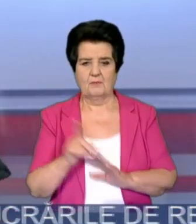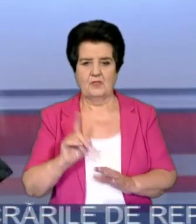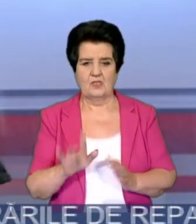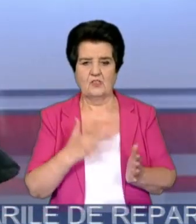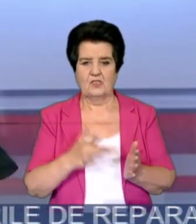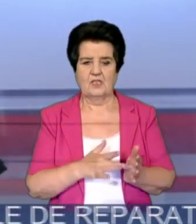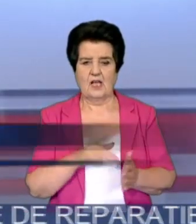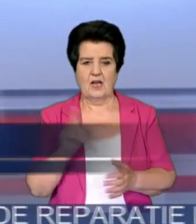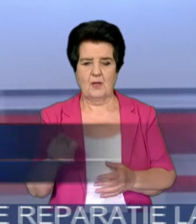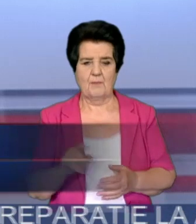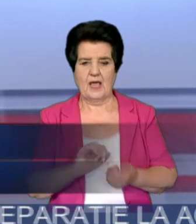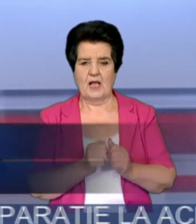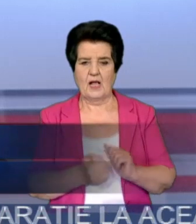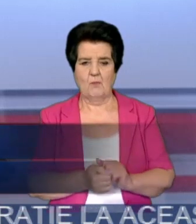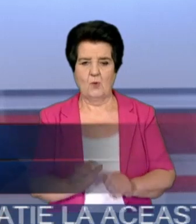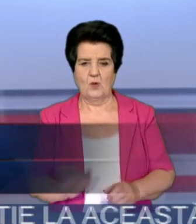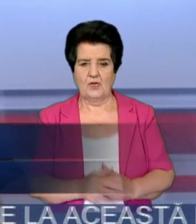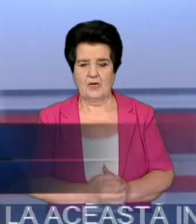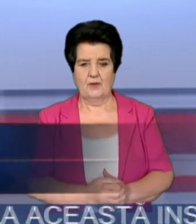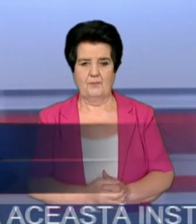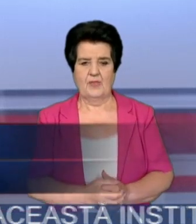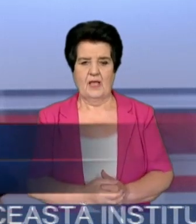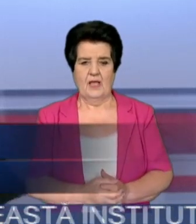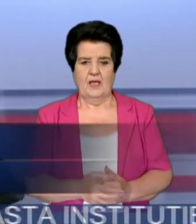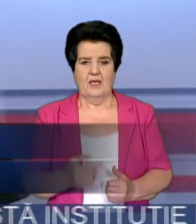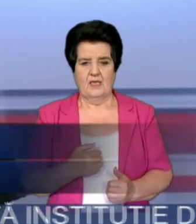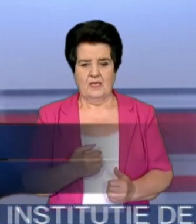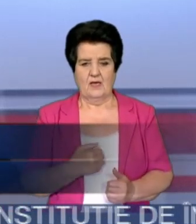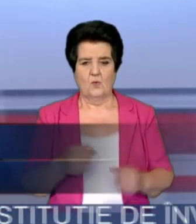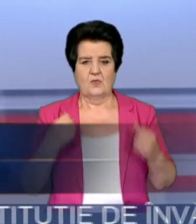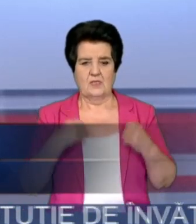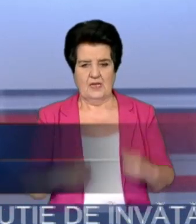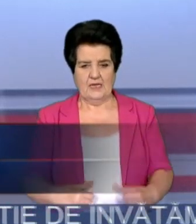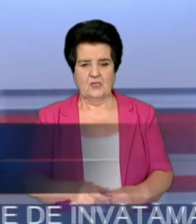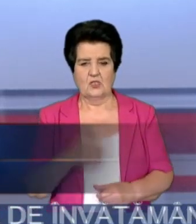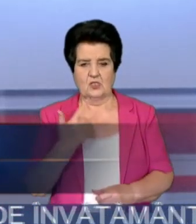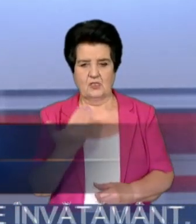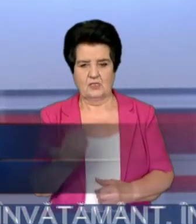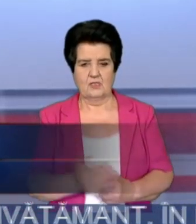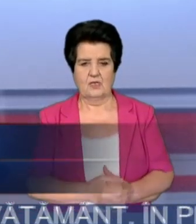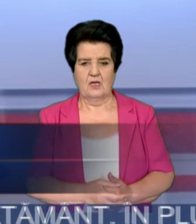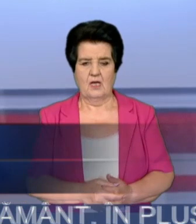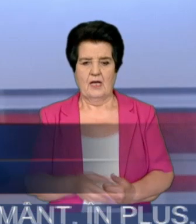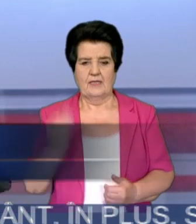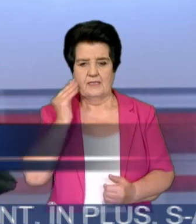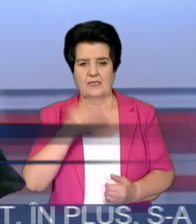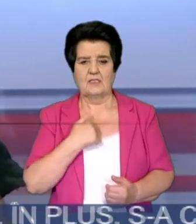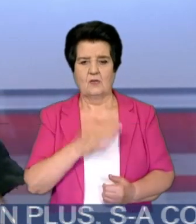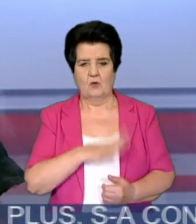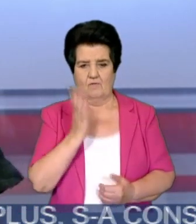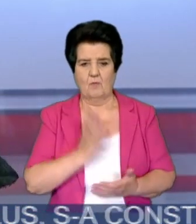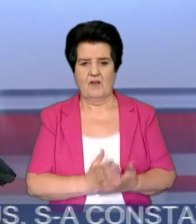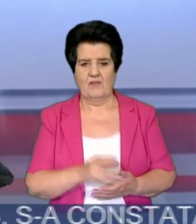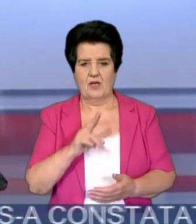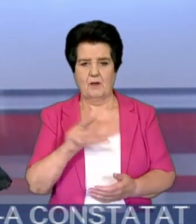pe cărbune, nu a trecut la păcură. Așa este. Respectiv, eu sunt relativ liniștit în sensul că noi vom avea păcură